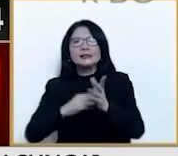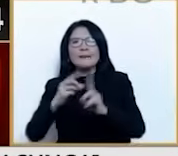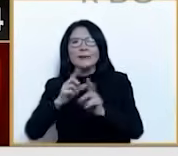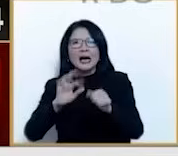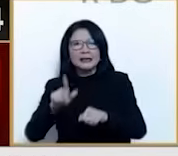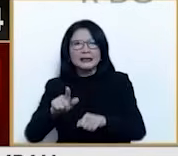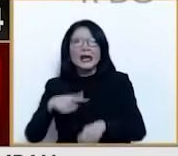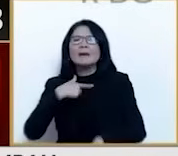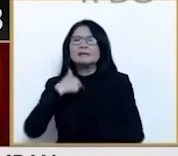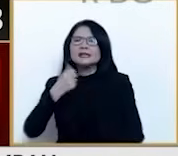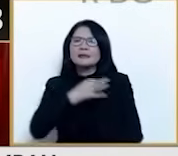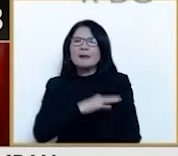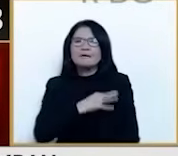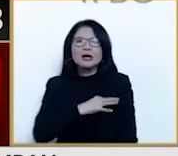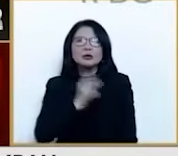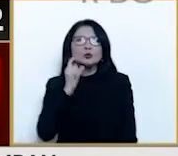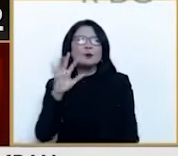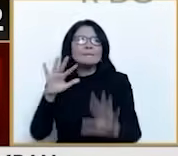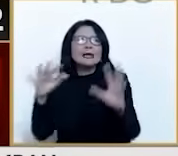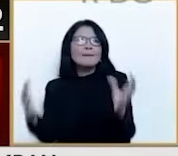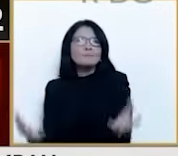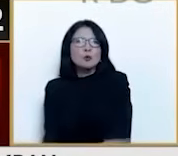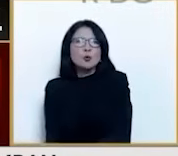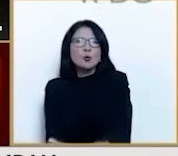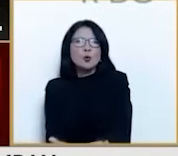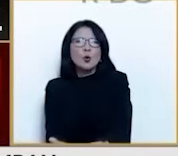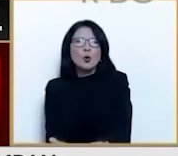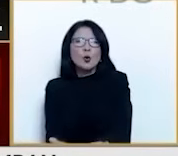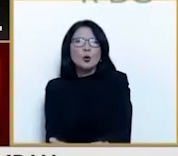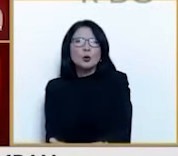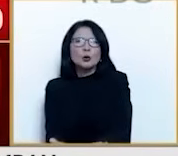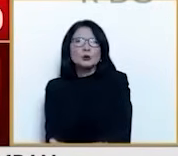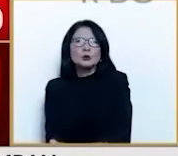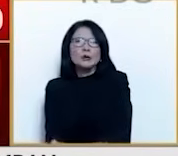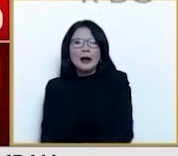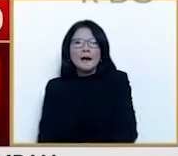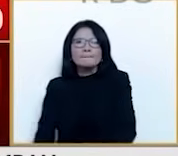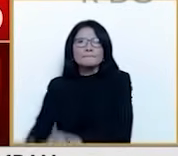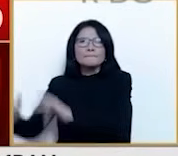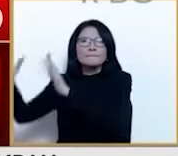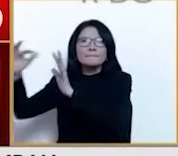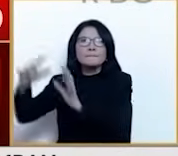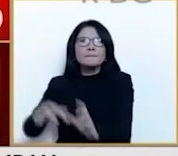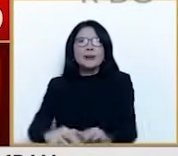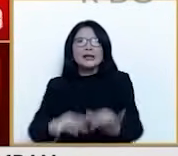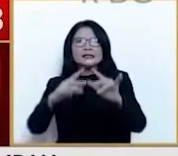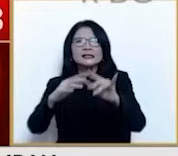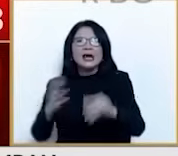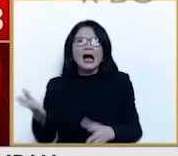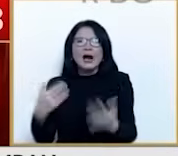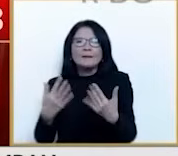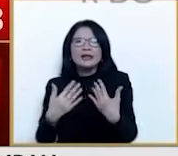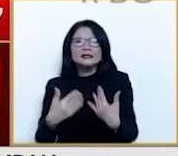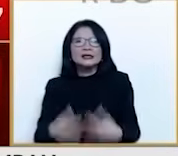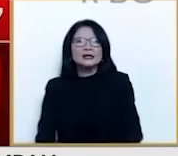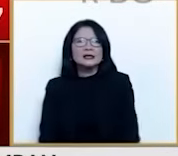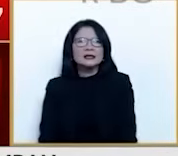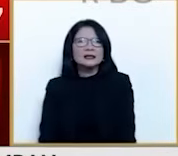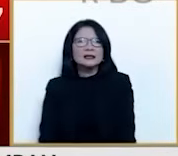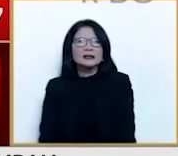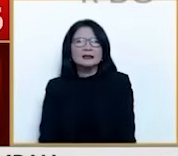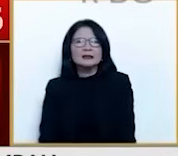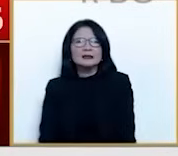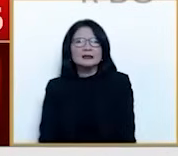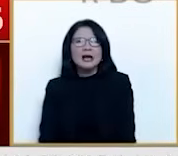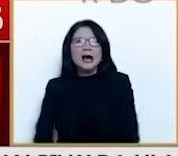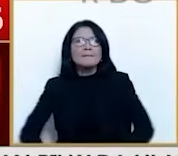bisa kita manfaatkan untuk menampung banjir kiriman. Mulai sekarang saya mengajak, mari kita tidak menganggap banjir itu